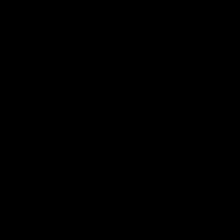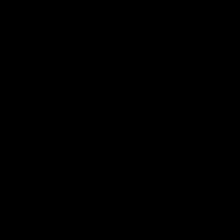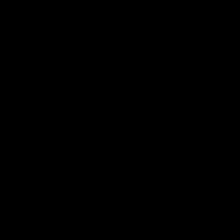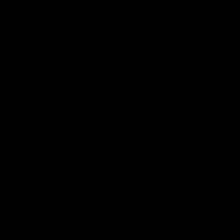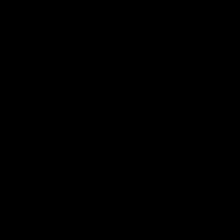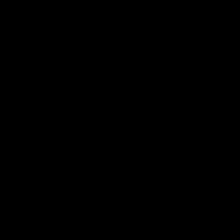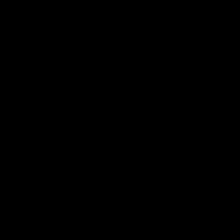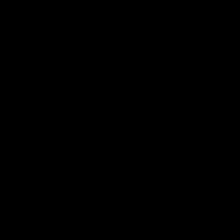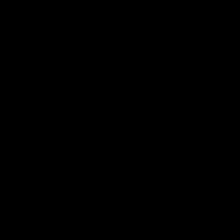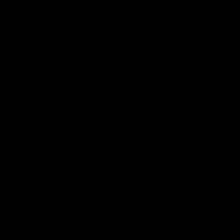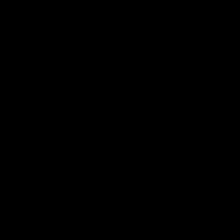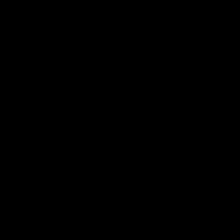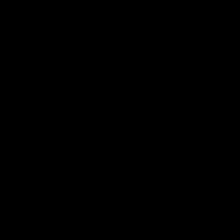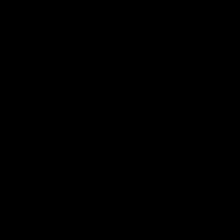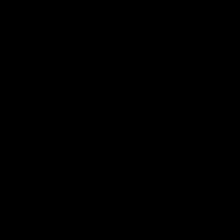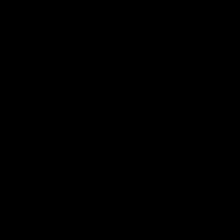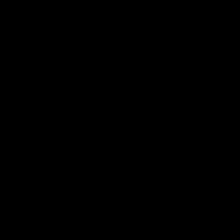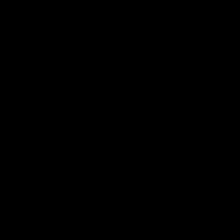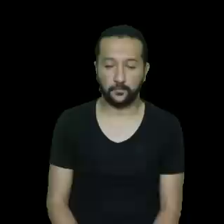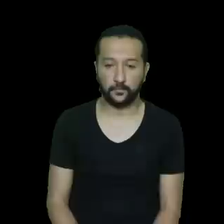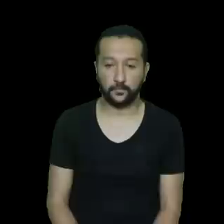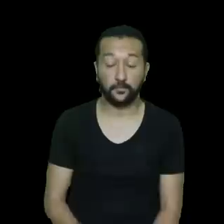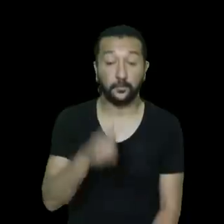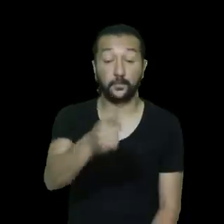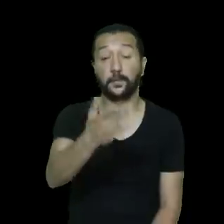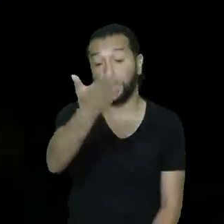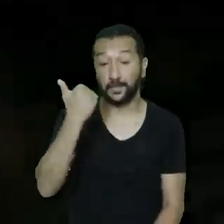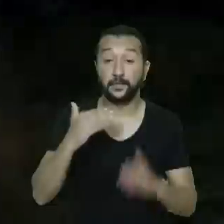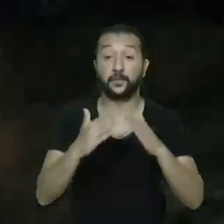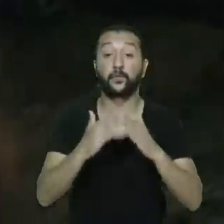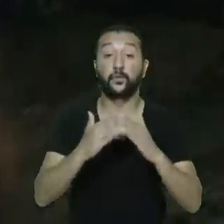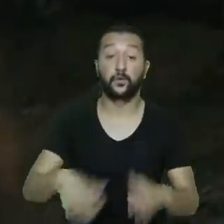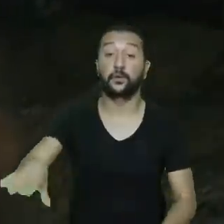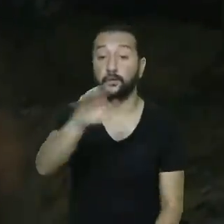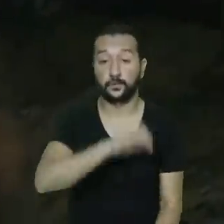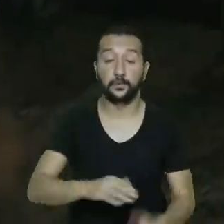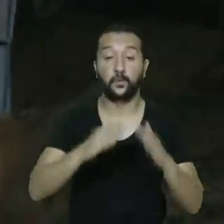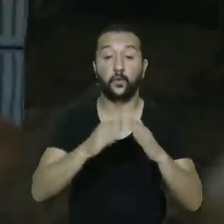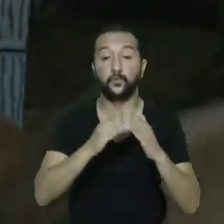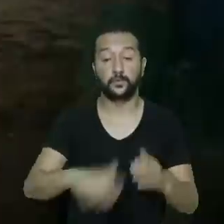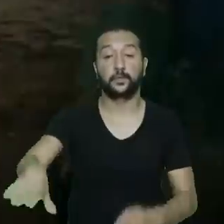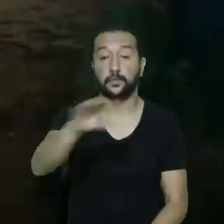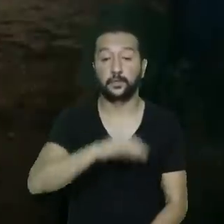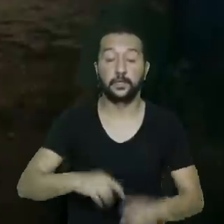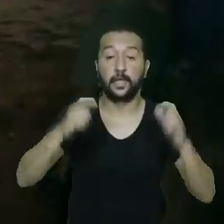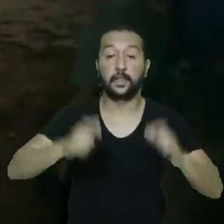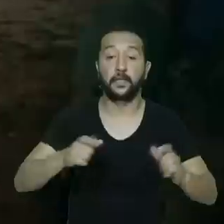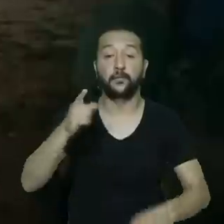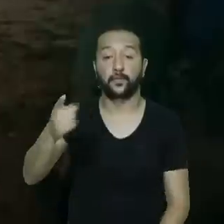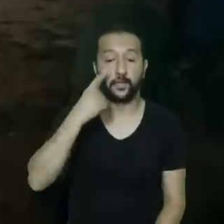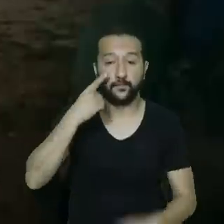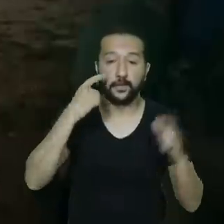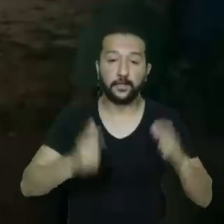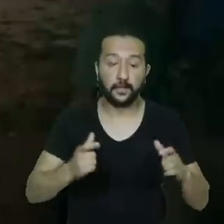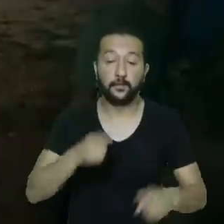...35. bölüm. Hayırdır arabayı niye yakıyordunuz siz? Yazdı. Yetişin komşular! Gece saatleri. Hüseyin köylüleri etrafına nerede toplamış, kolları iki